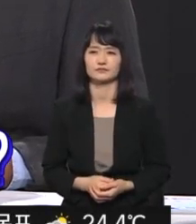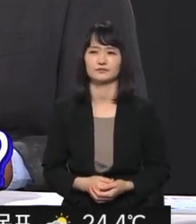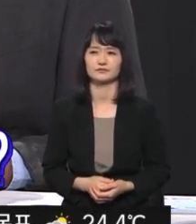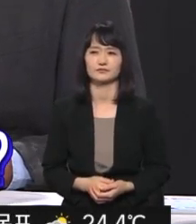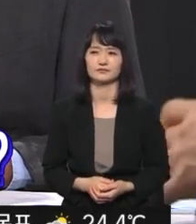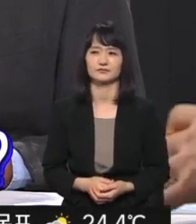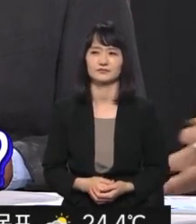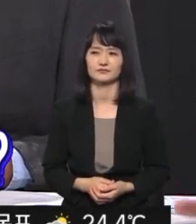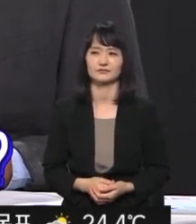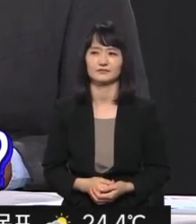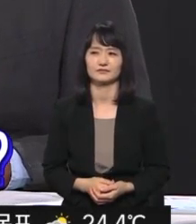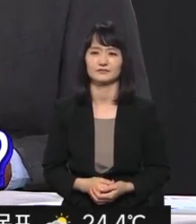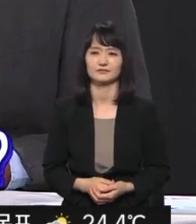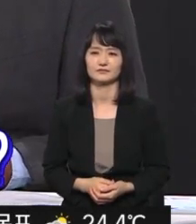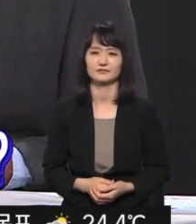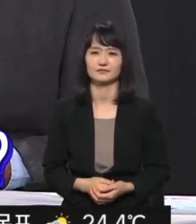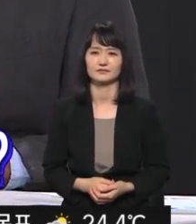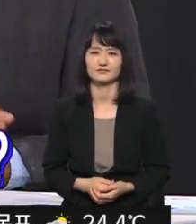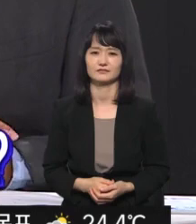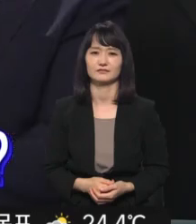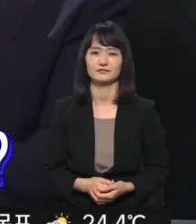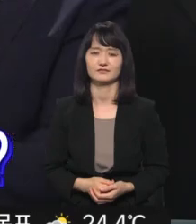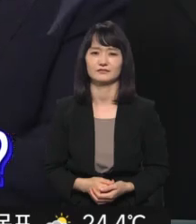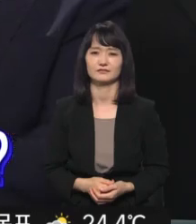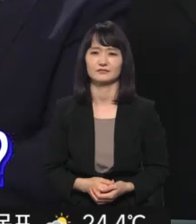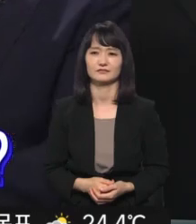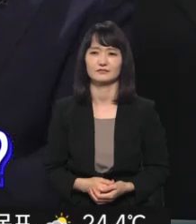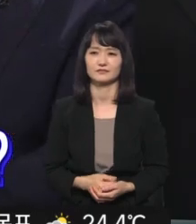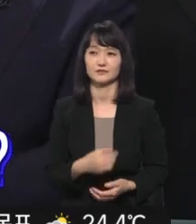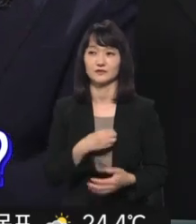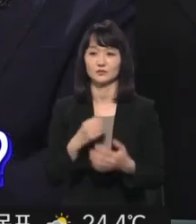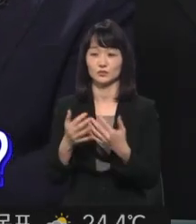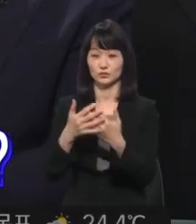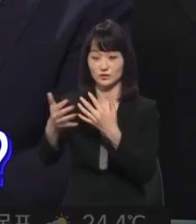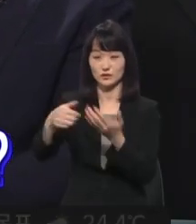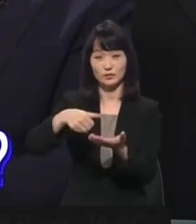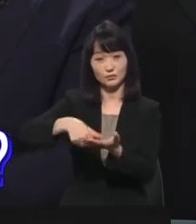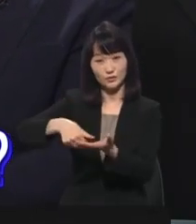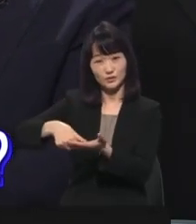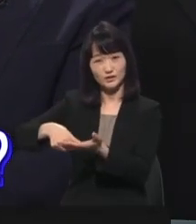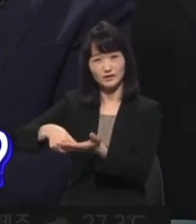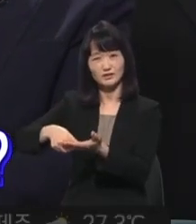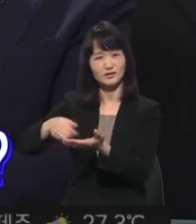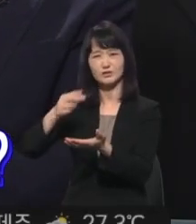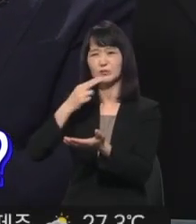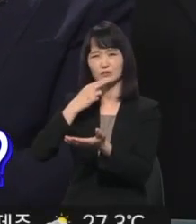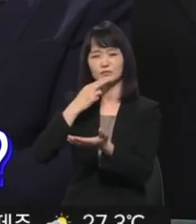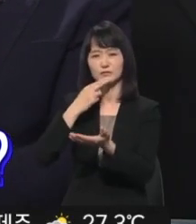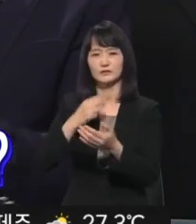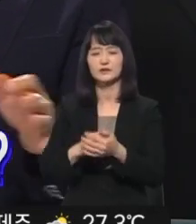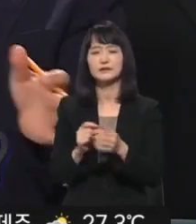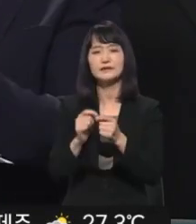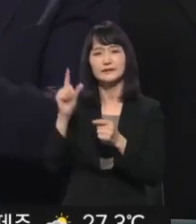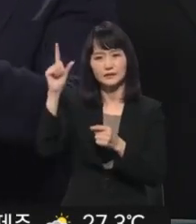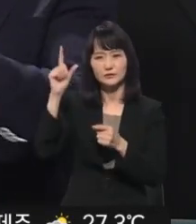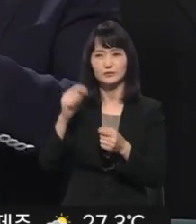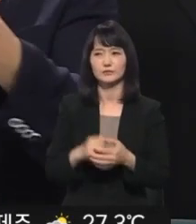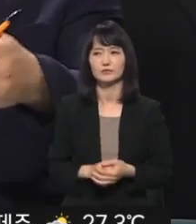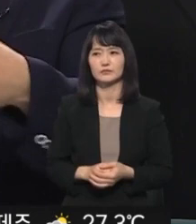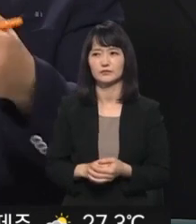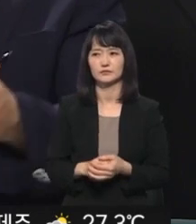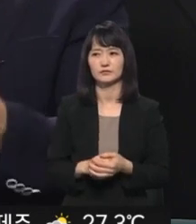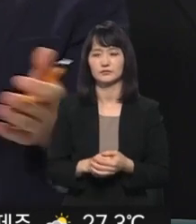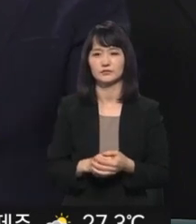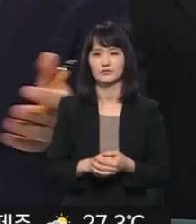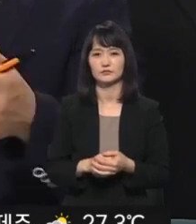회원들을 의미 기대 해 보겠어요 i log 총에서 표결 한 경우 굉장히 드물고 요 어 대부분 이제 나와서 막